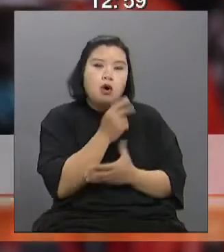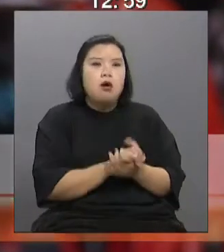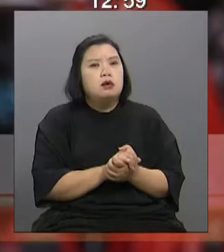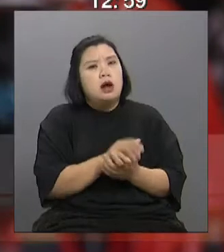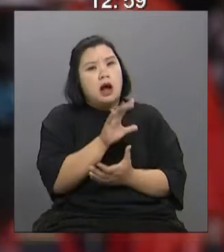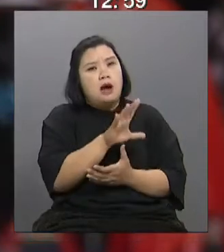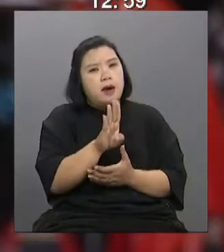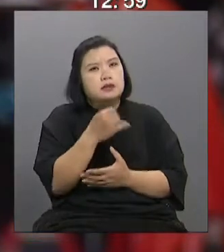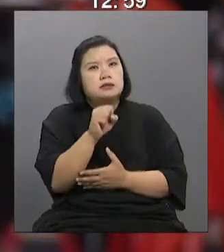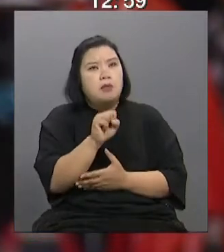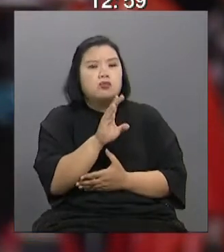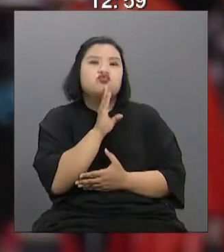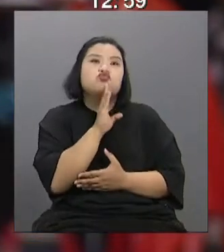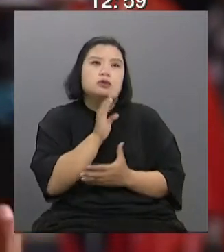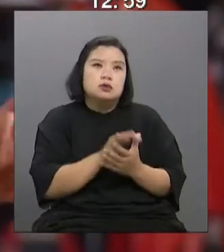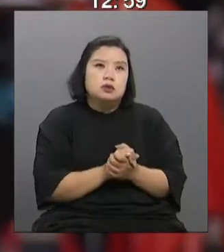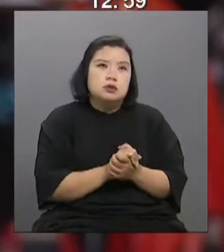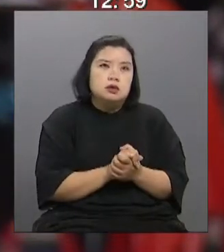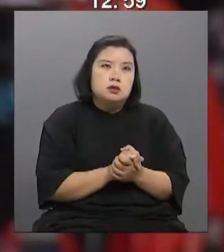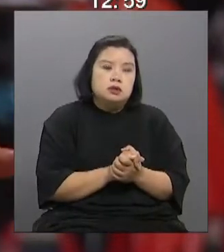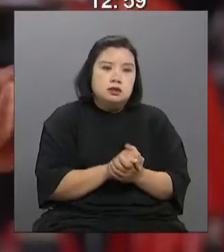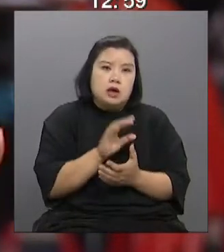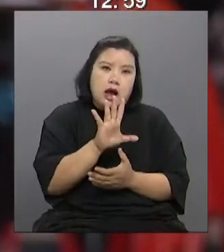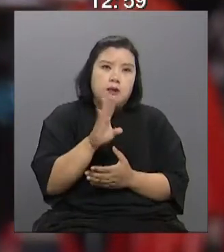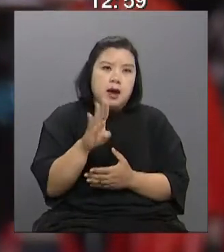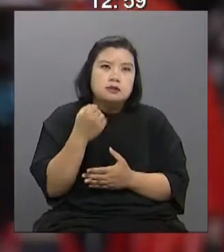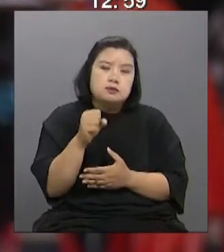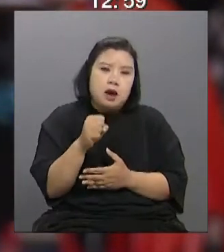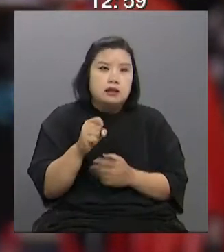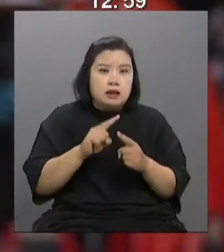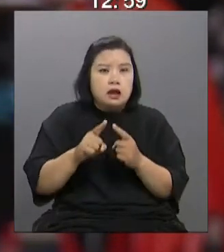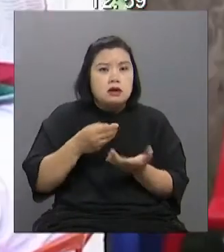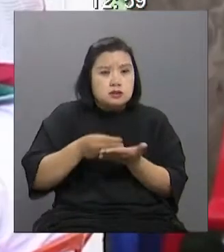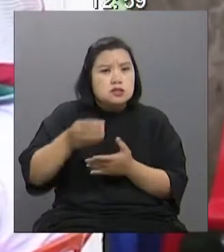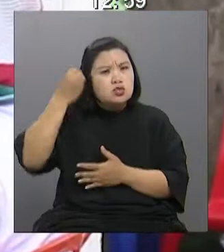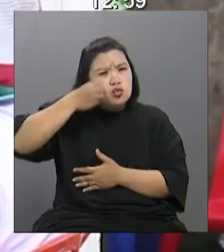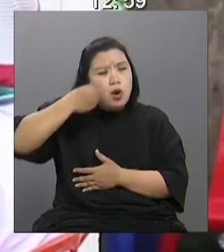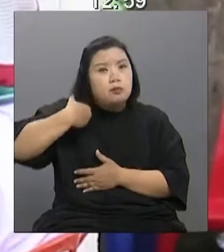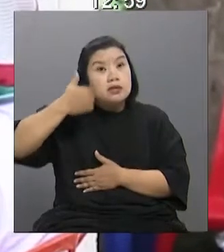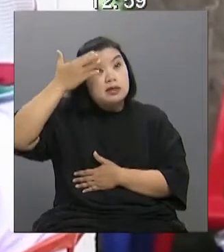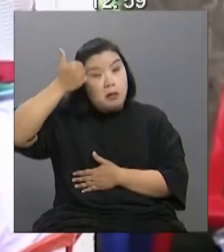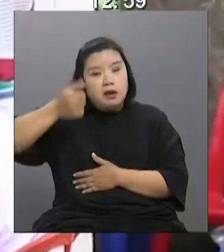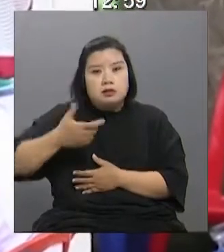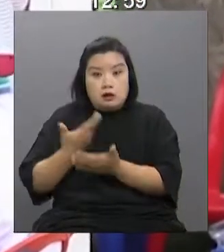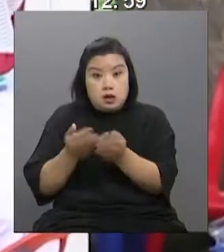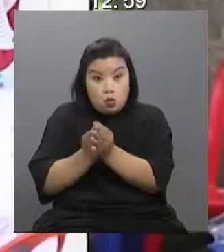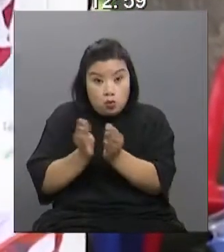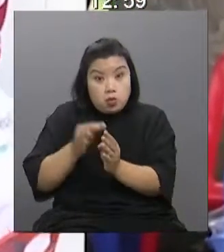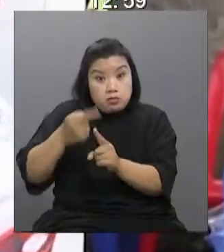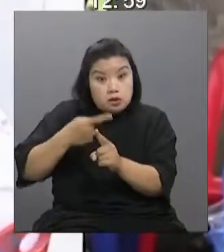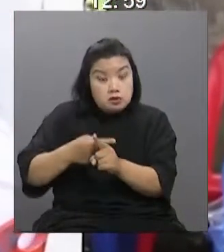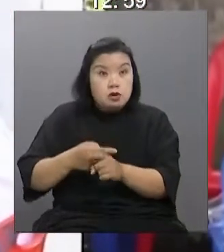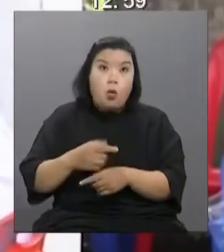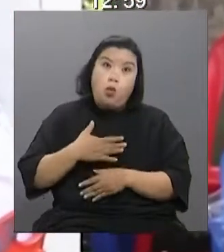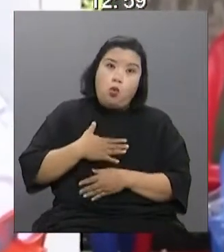ทเฮามองว่าแค่เฮาซื้อ5บาท10บาทมันนิดมันน้อยแม่นบ่แต่เฮารวมไปเป็นเดือนมันก็บ่น้อยเด้อาจารย์วันนี้เฮาก็เริ่ม